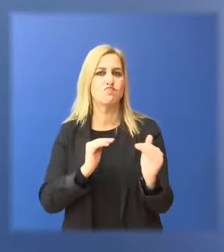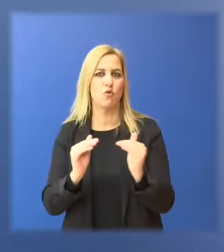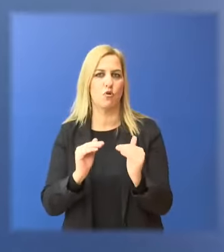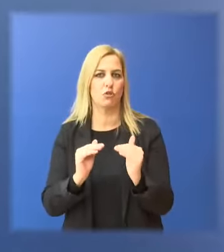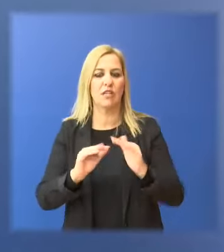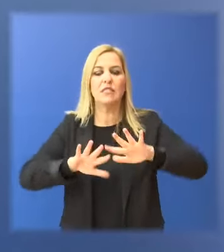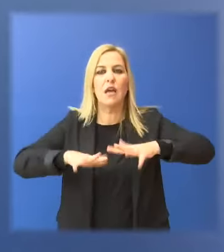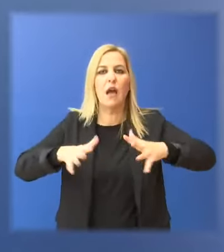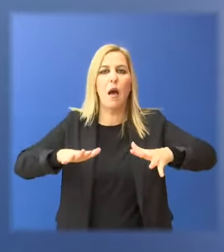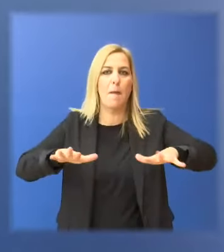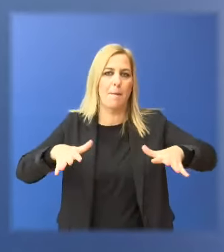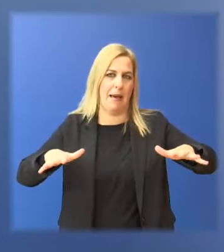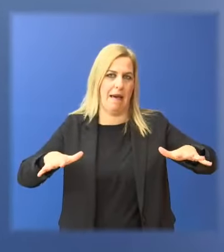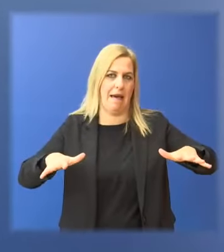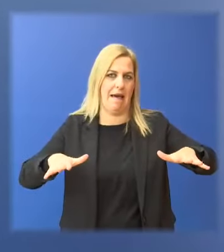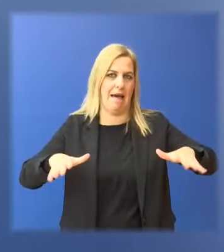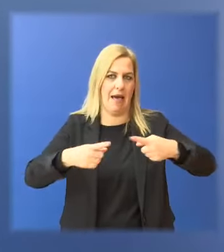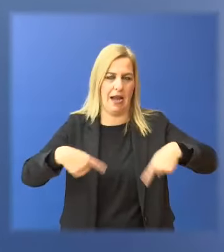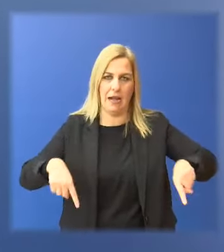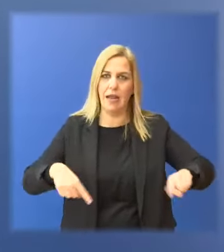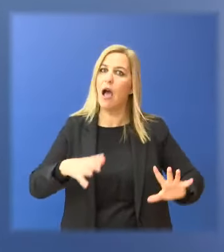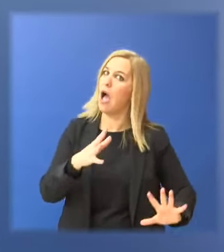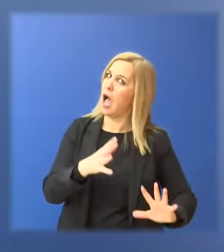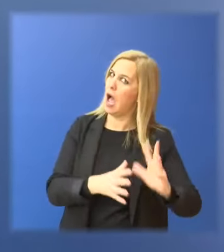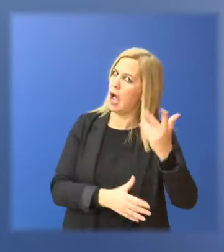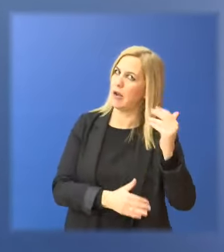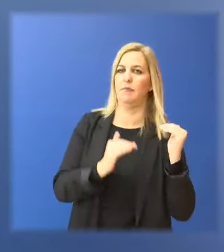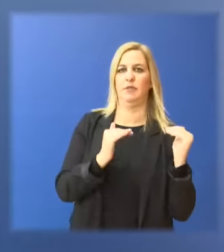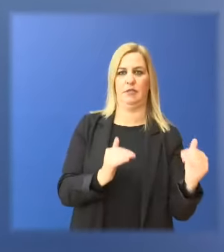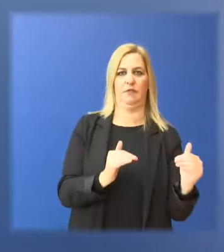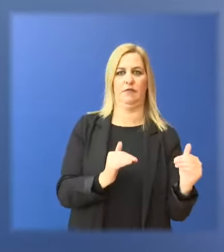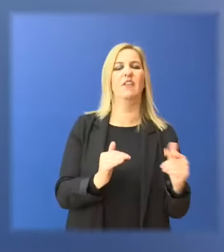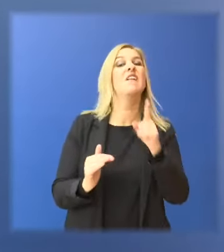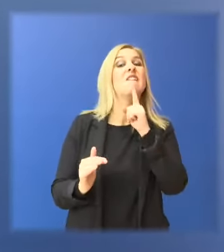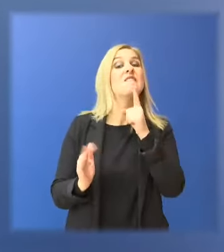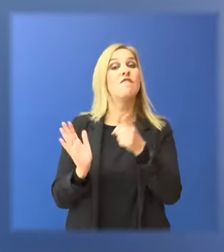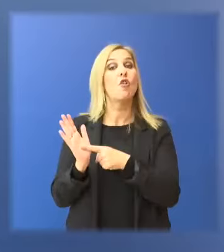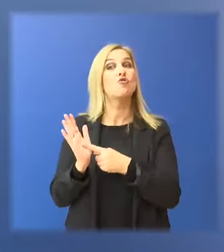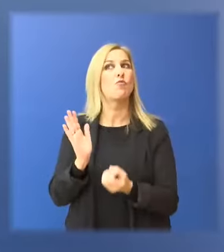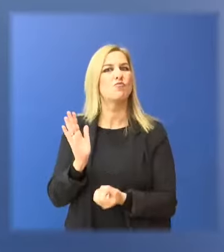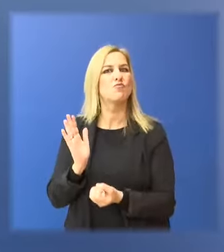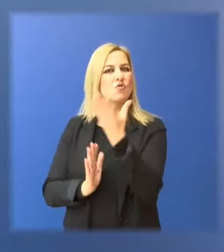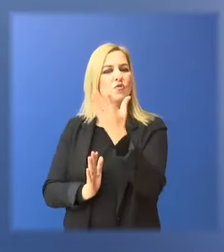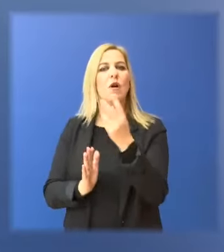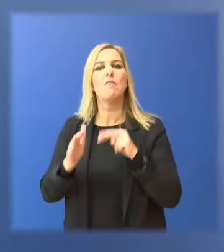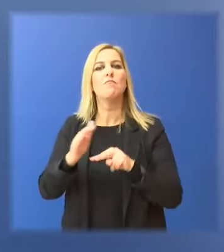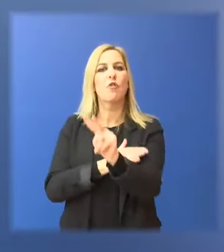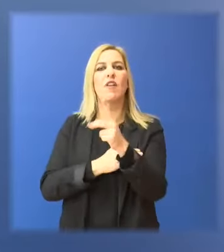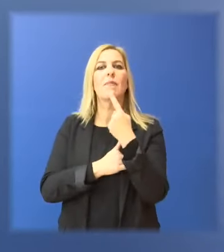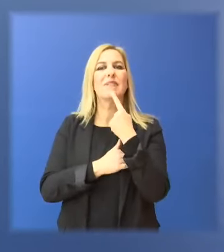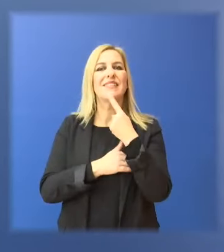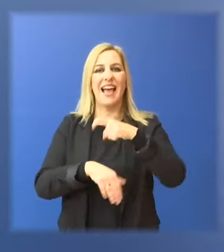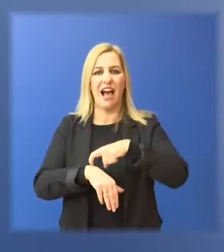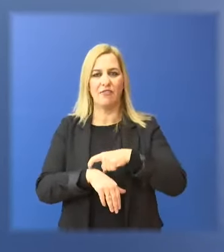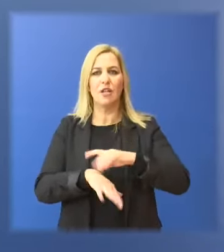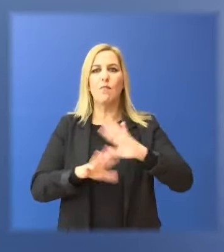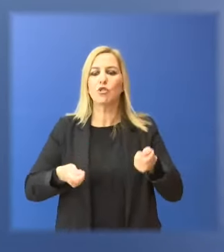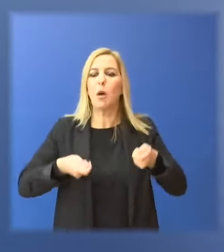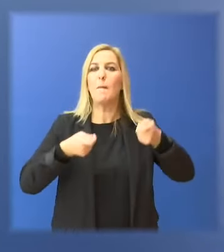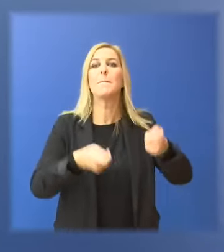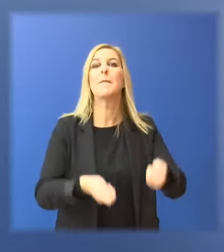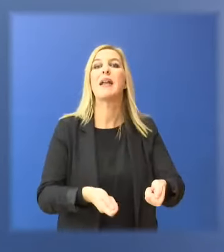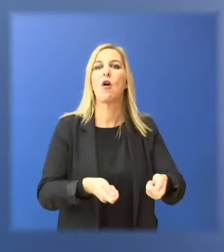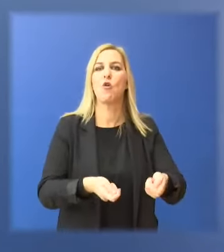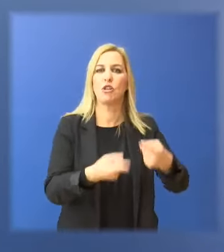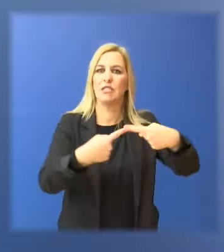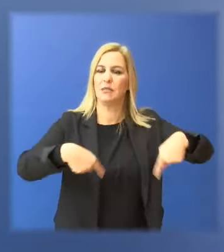τους αιγιαλούς χωρίς να εμποδίζει την ανάπτυξη. Το σχέδιο νόμου προβλέπει την τροποποίηση της διαδικασίας παραχώρησής τους ώστε